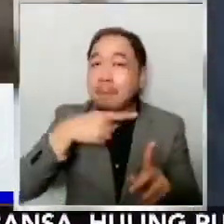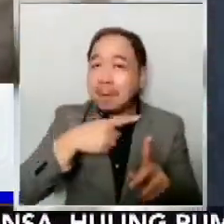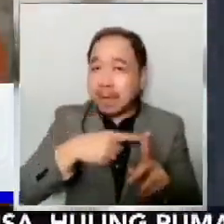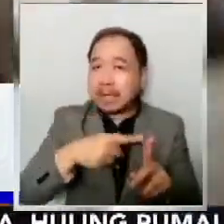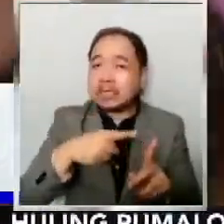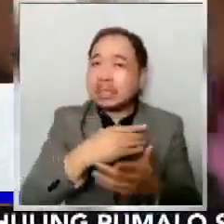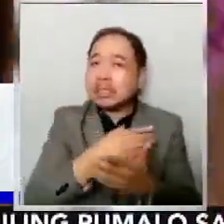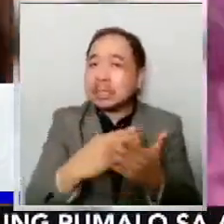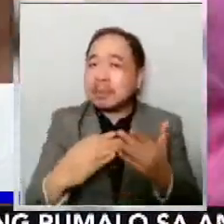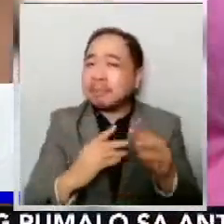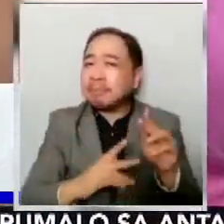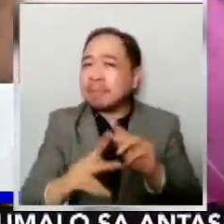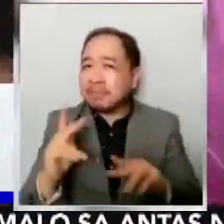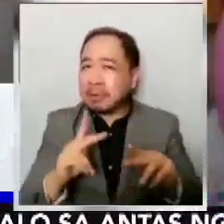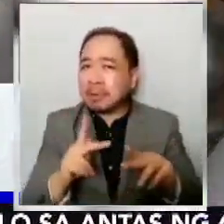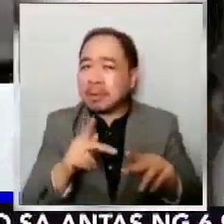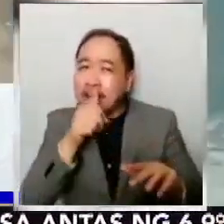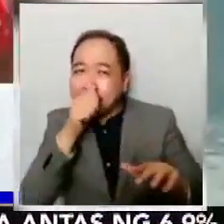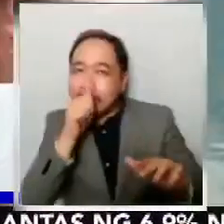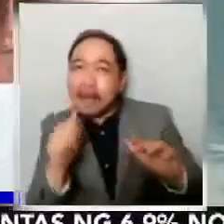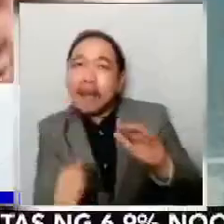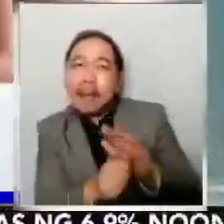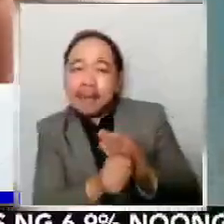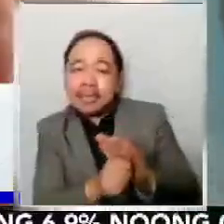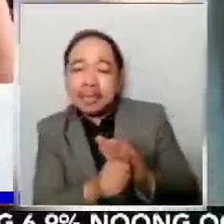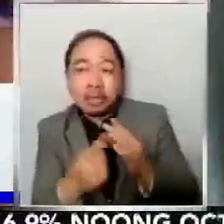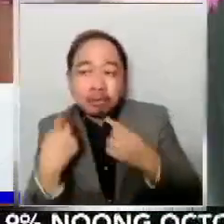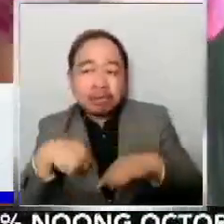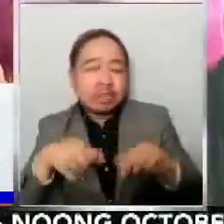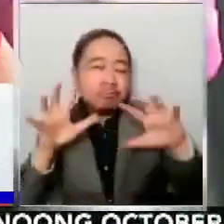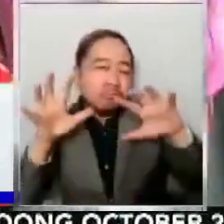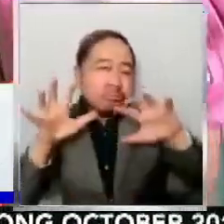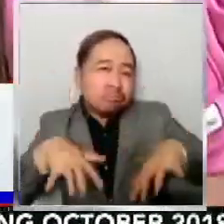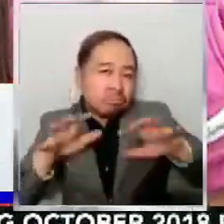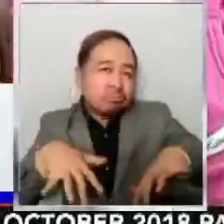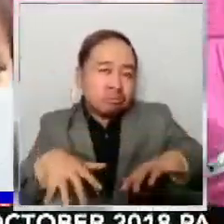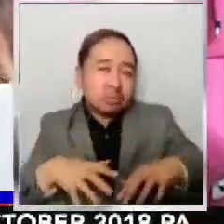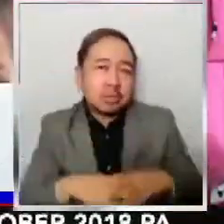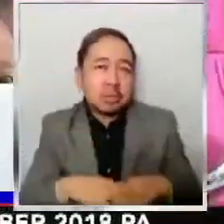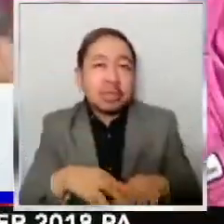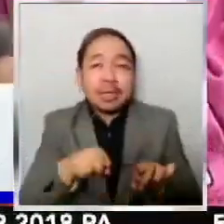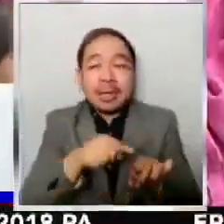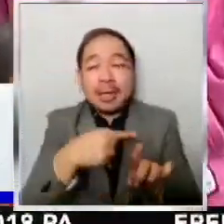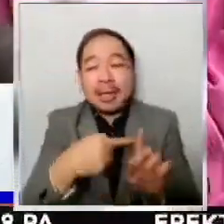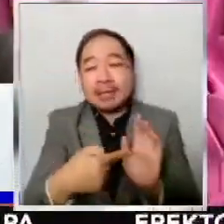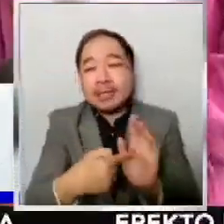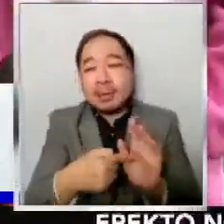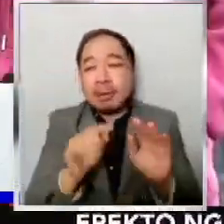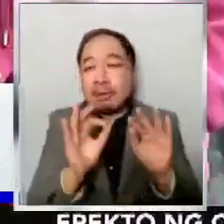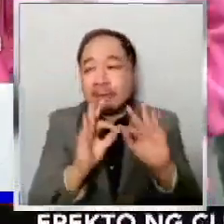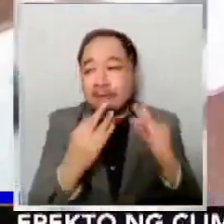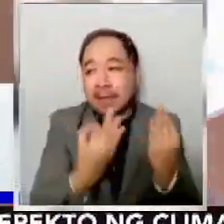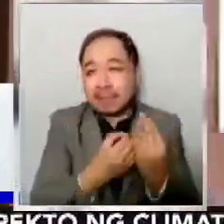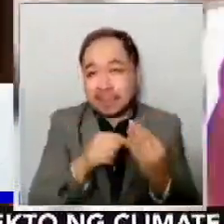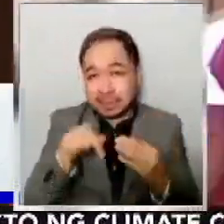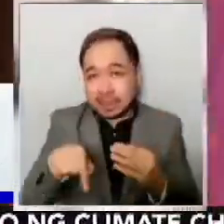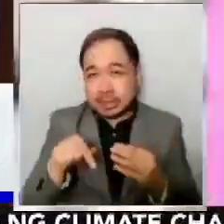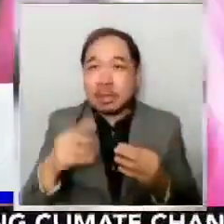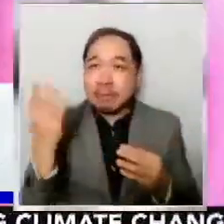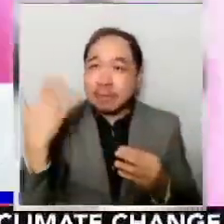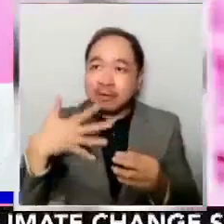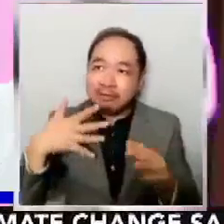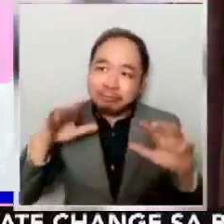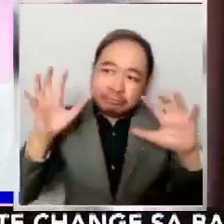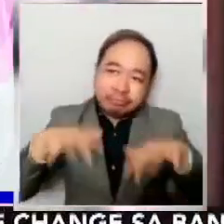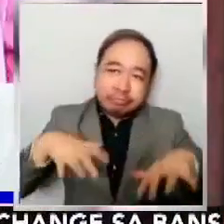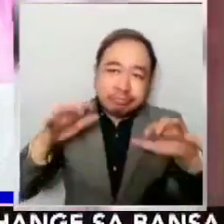lalo na sa panahon ng kalamidad. Gaya ng pamilya ni Glenda, na noong nanlasa ang Bagyong Carding,